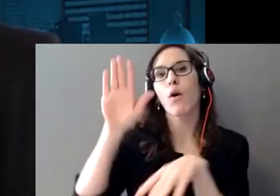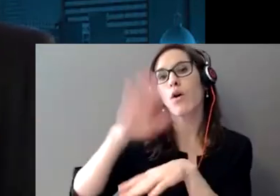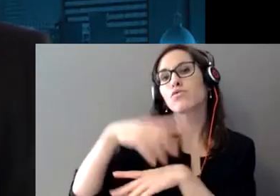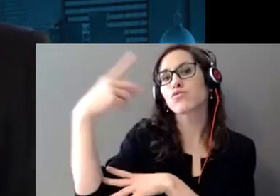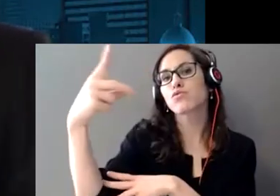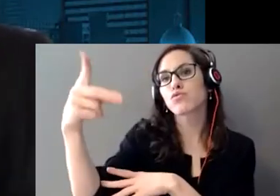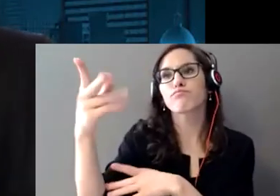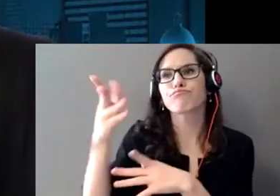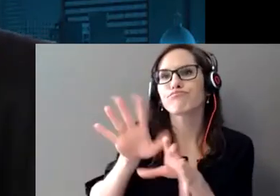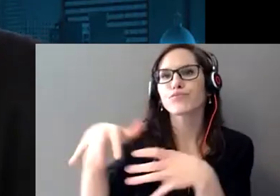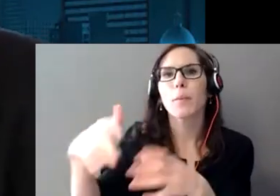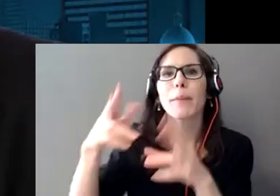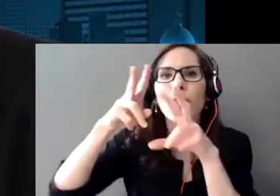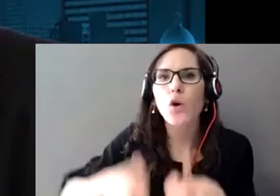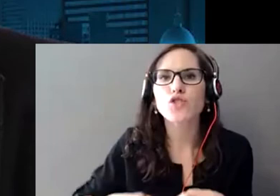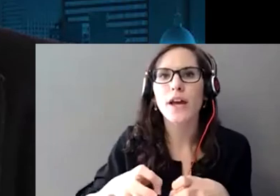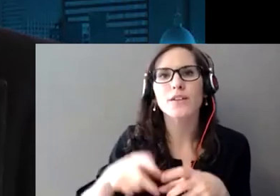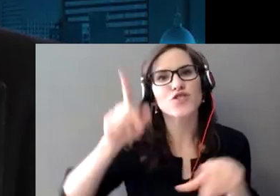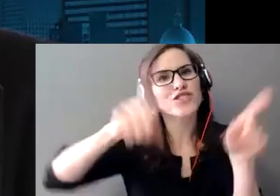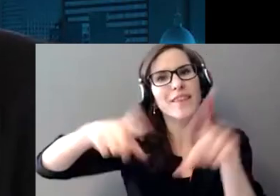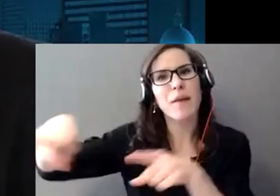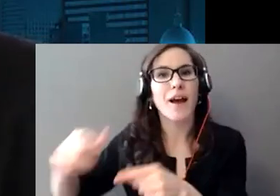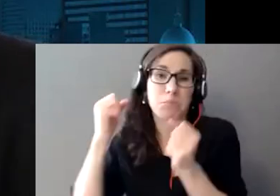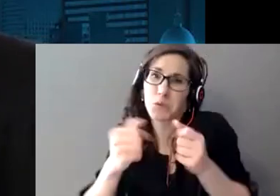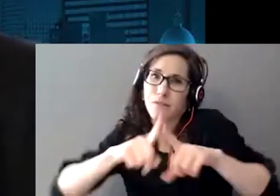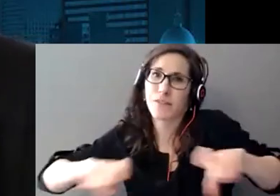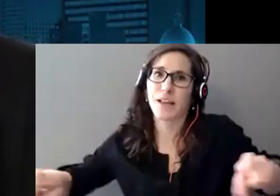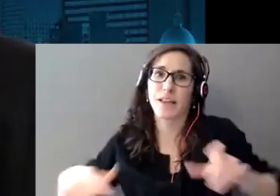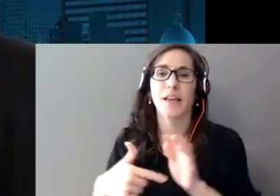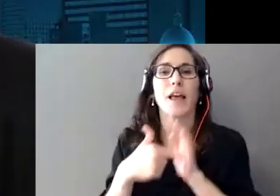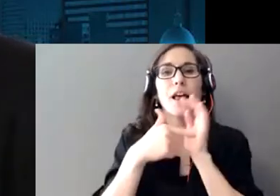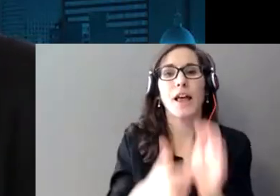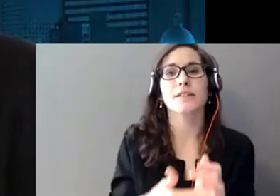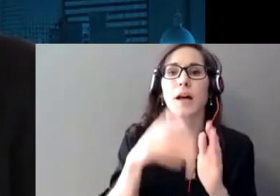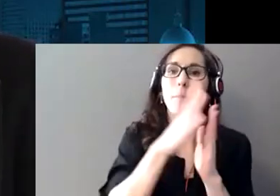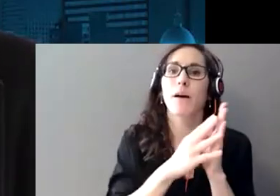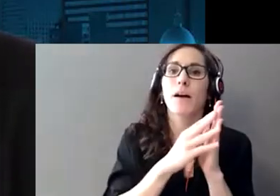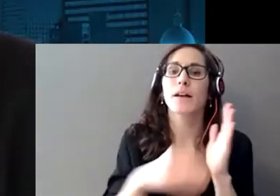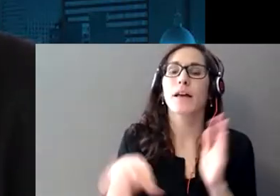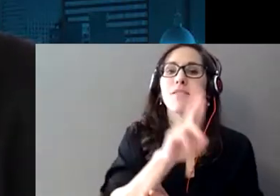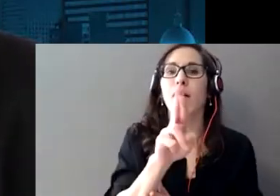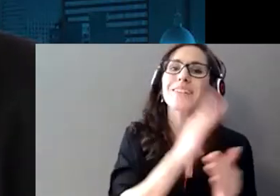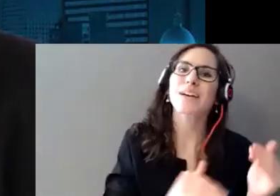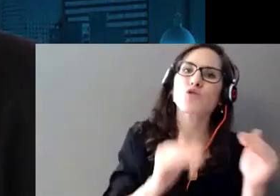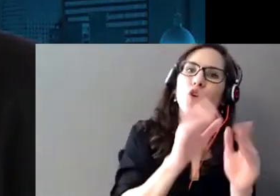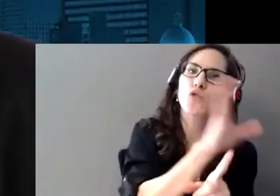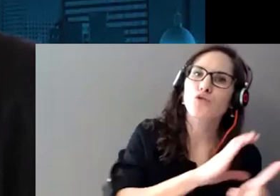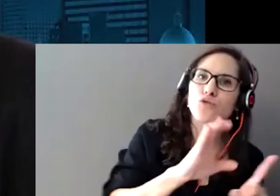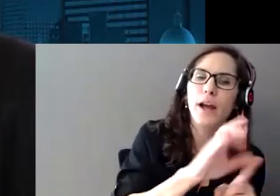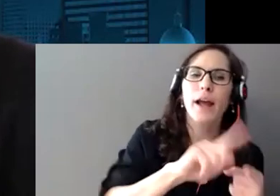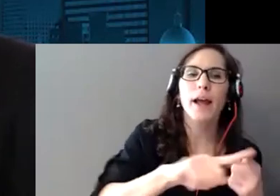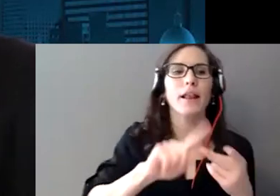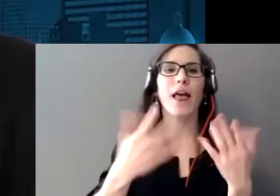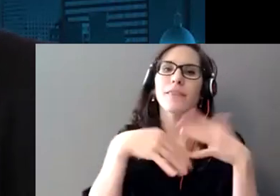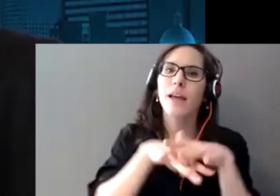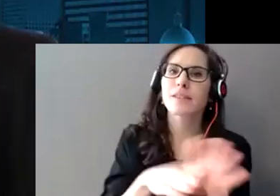qui peuvent être donc très variés par exemple le cadre de référence de l'inclusion culturelle celui de l'intégration scolaire des élèves en